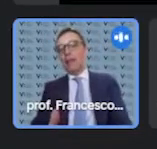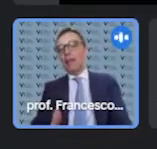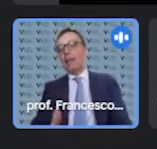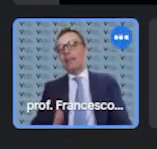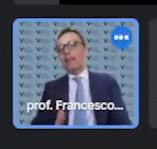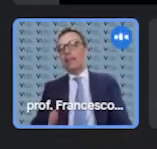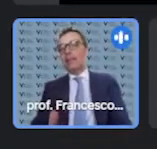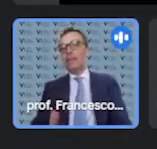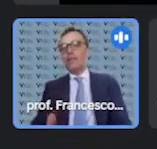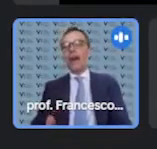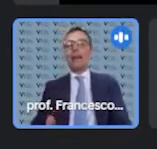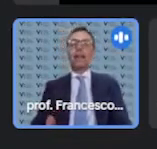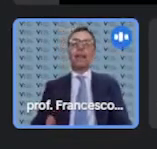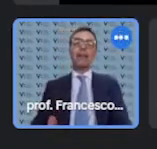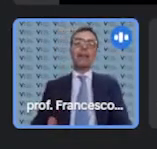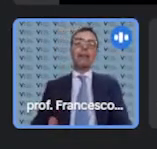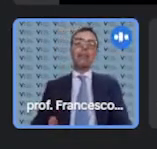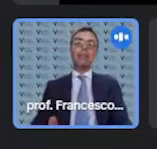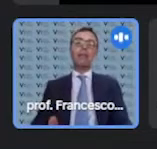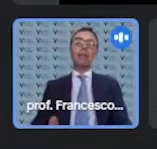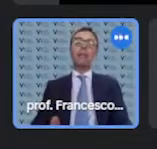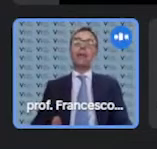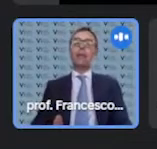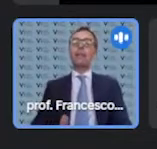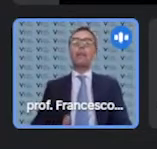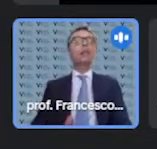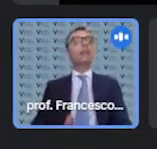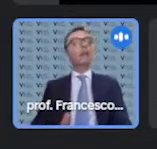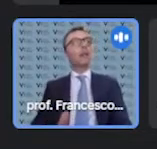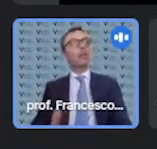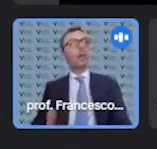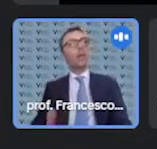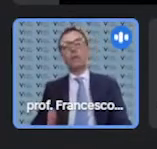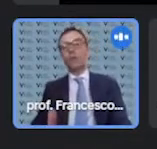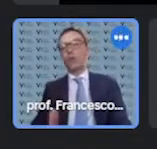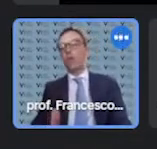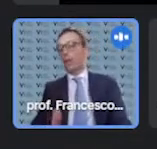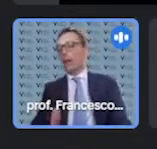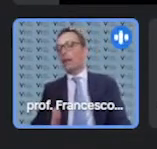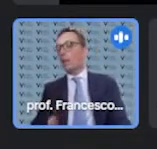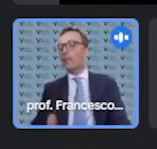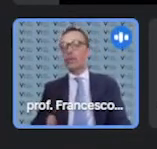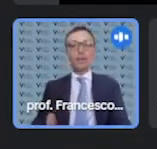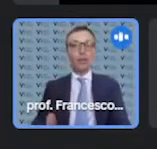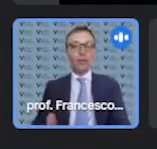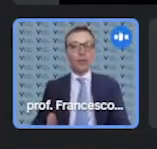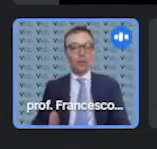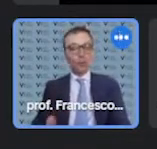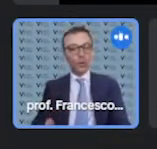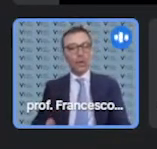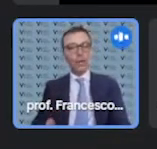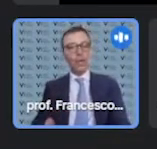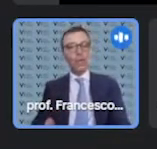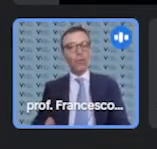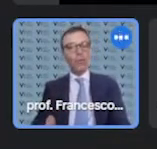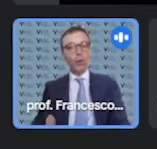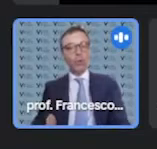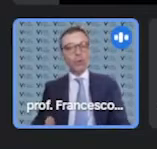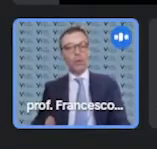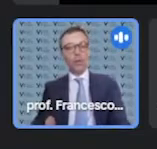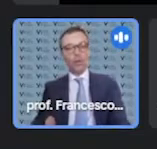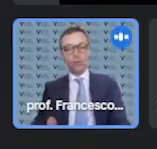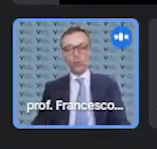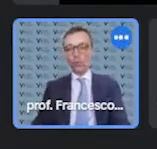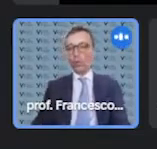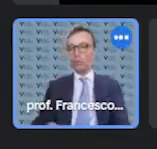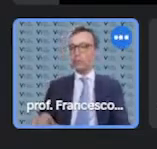di fare le esperienze di internazionalizzazione. Anche queste sono particolarmente importanti